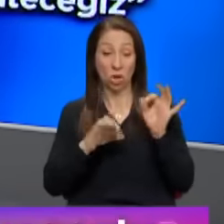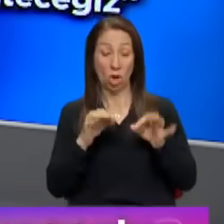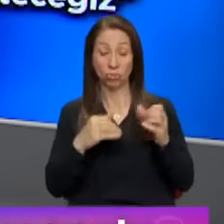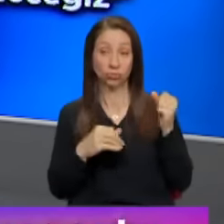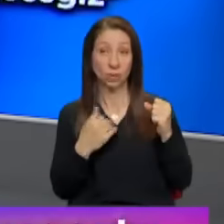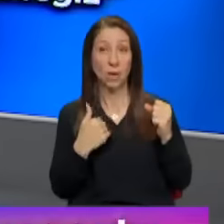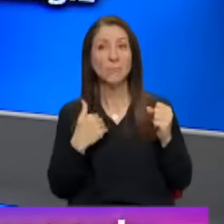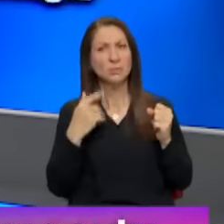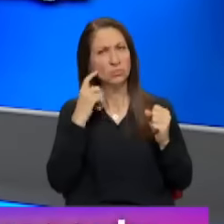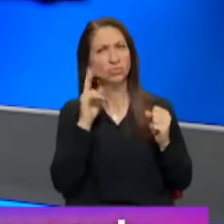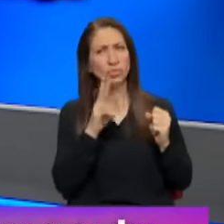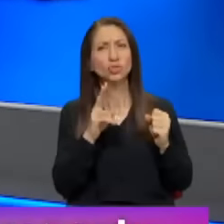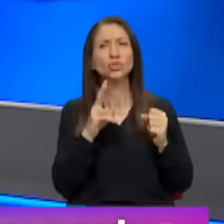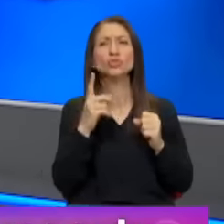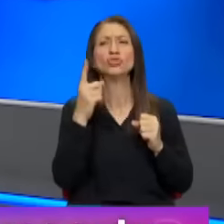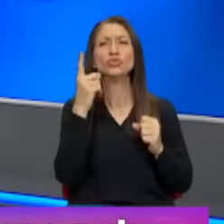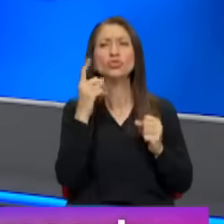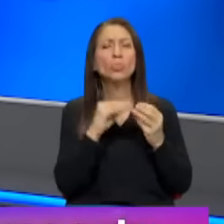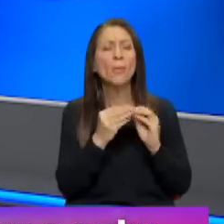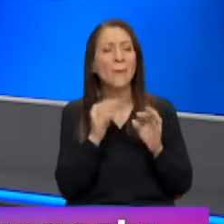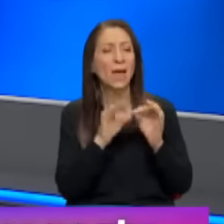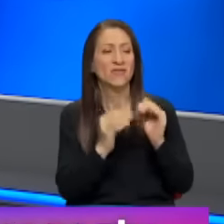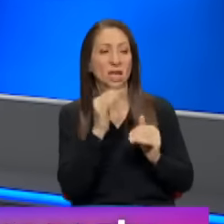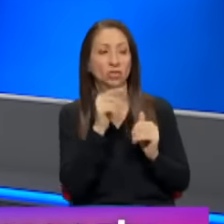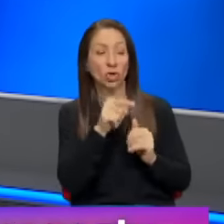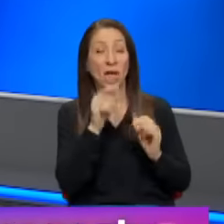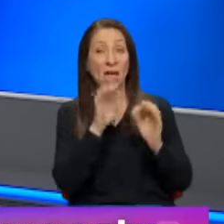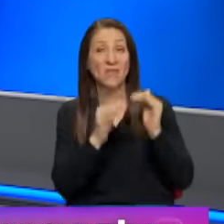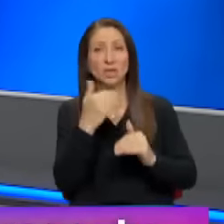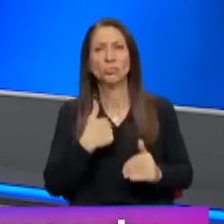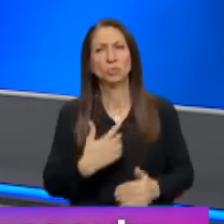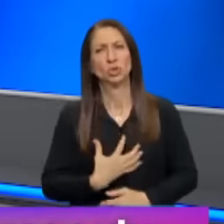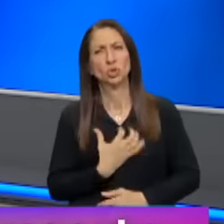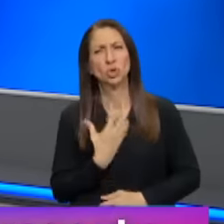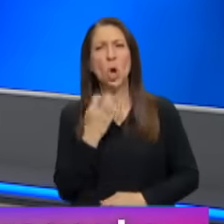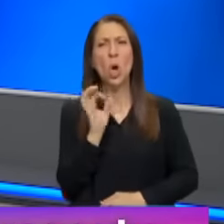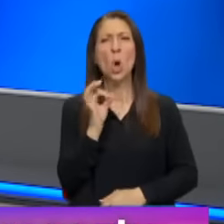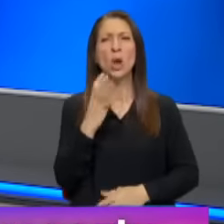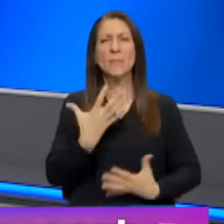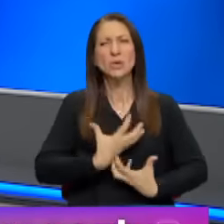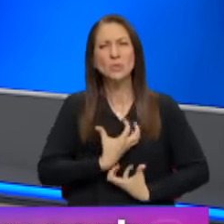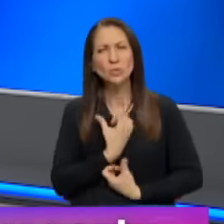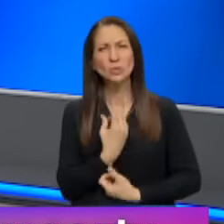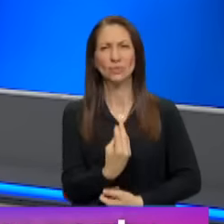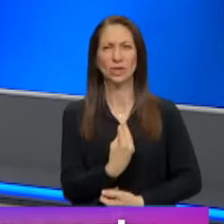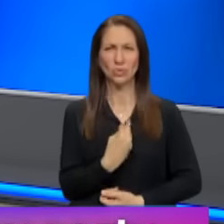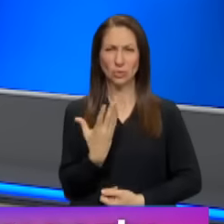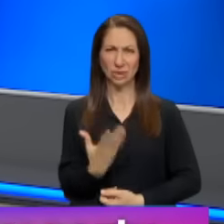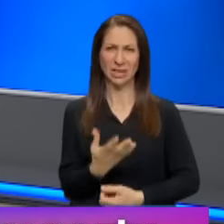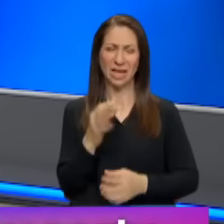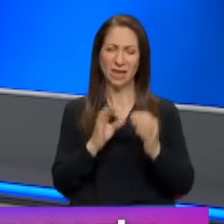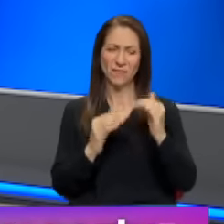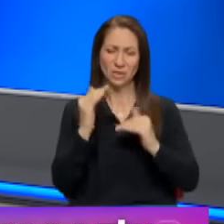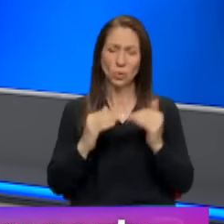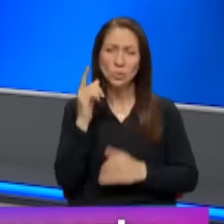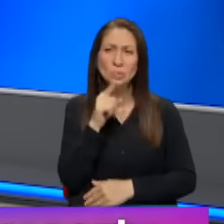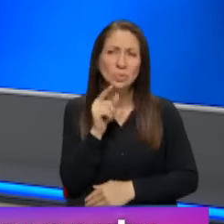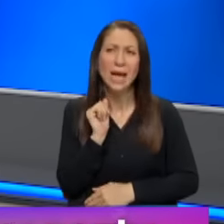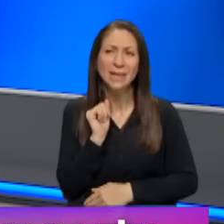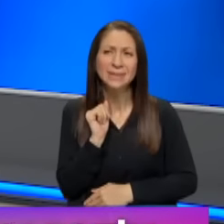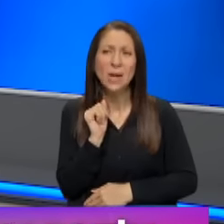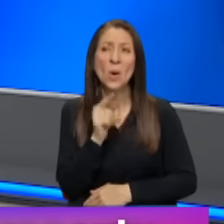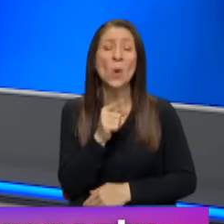bir durumdayız. Sorun enflasyon. Enflasyon bizi üzüyor. Öyle derin bir üzüntüyü yaşıyoruz ki enflasyon sebebiyle.